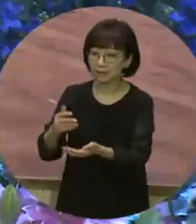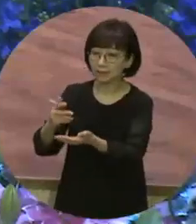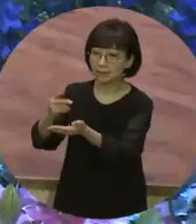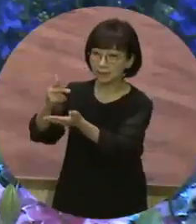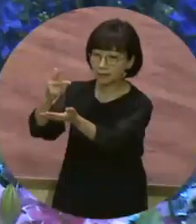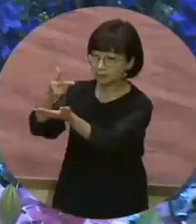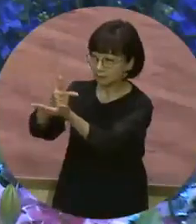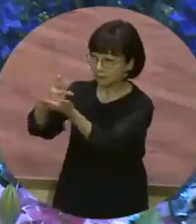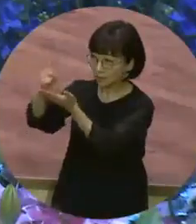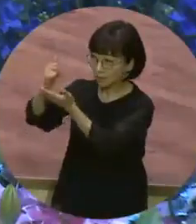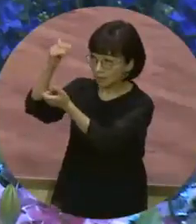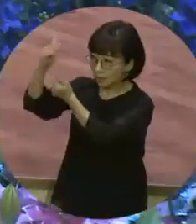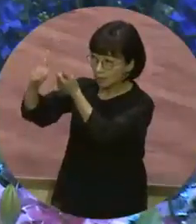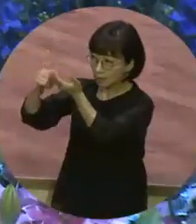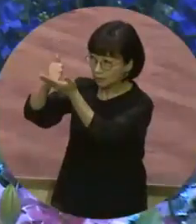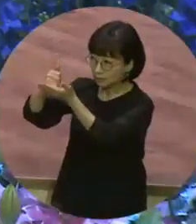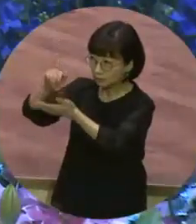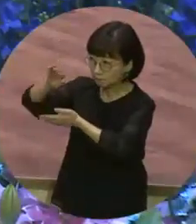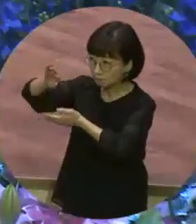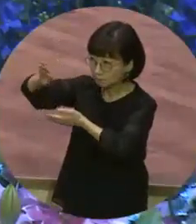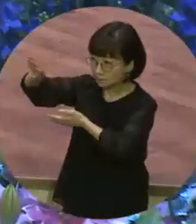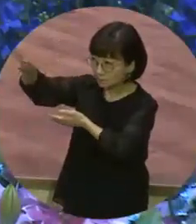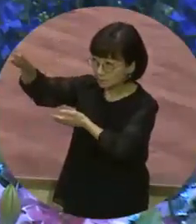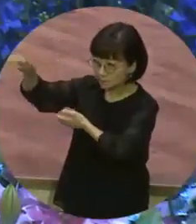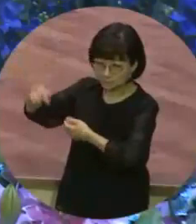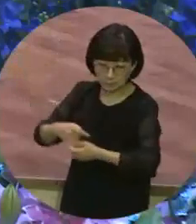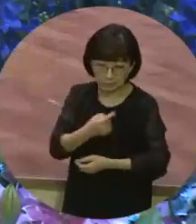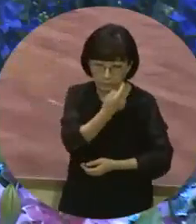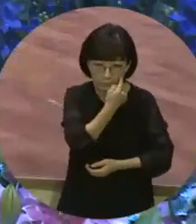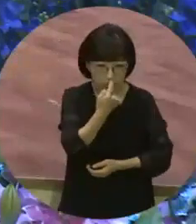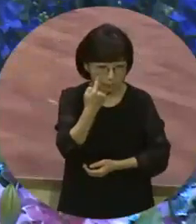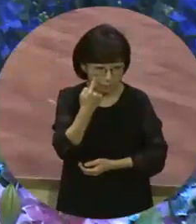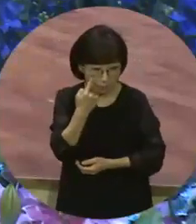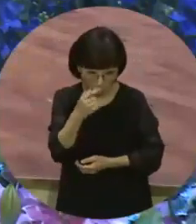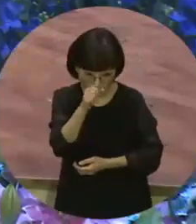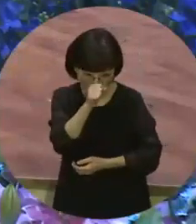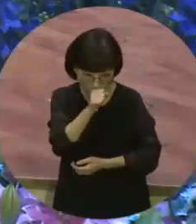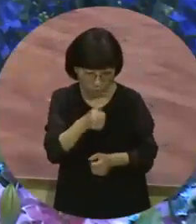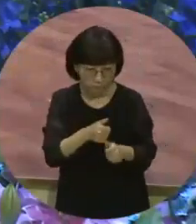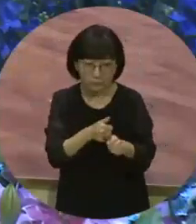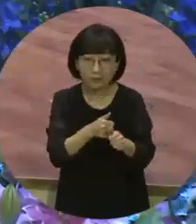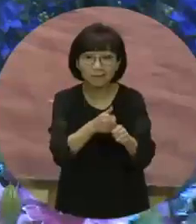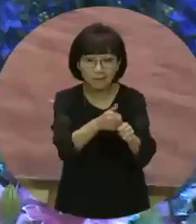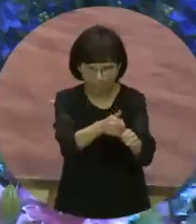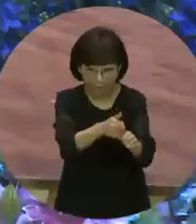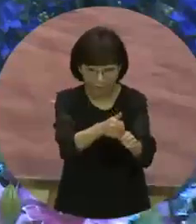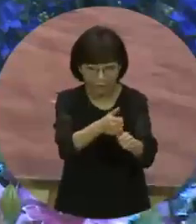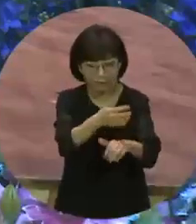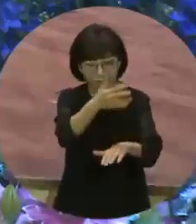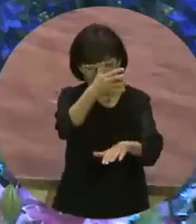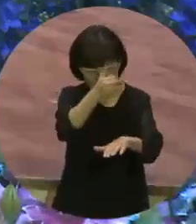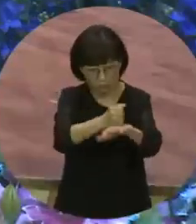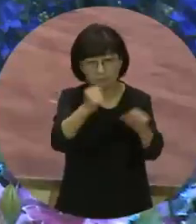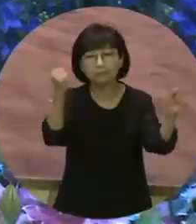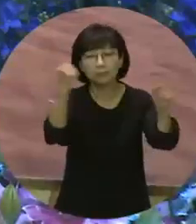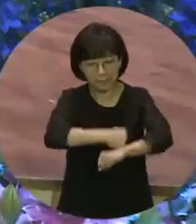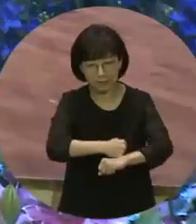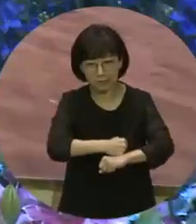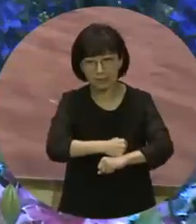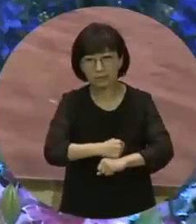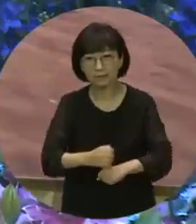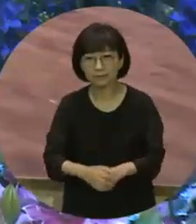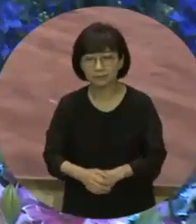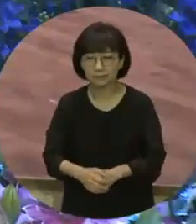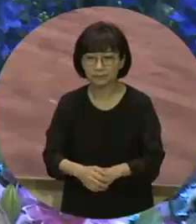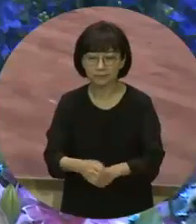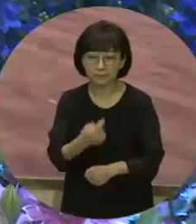눈에 보이는 것 선택하면 결국은 망한다 그 말이.